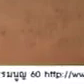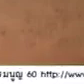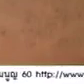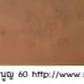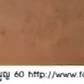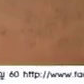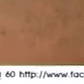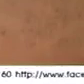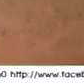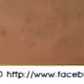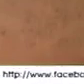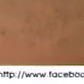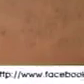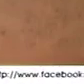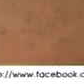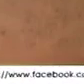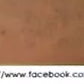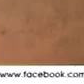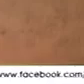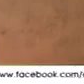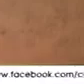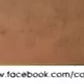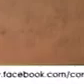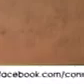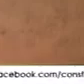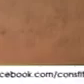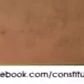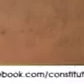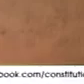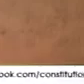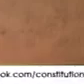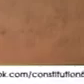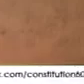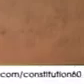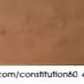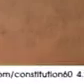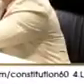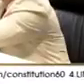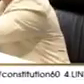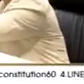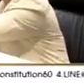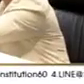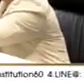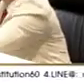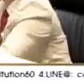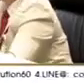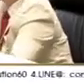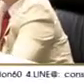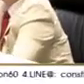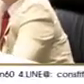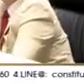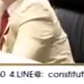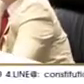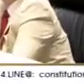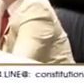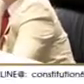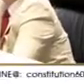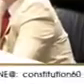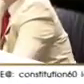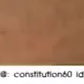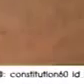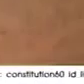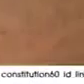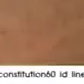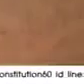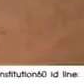การเกริ่นถึงเรื่องเก่าบ้างพอประมาณนำไปสู่การอภิปรายเรื่องใหม่ต่อจากรัฐบาลชุ